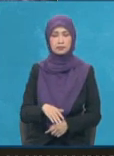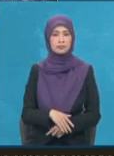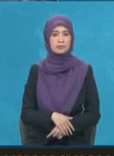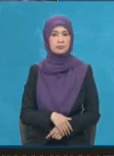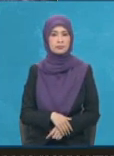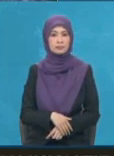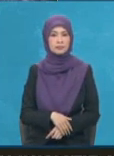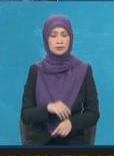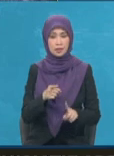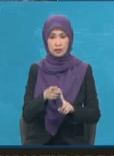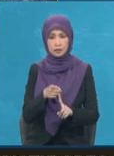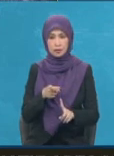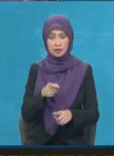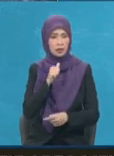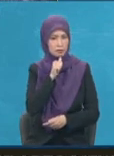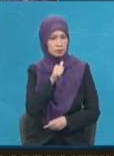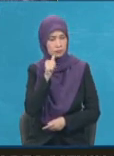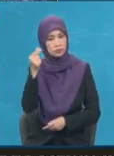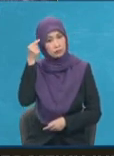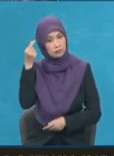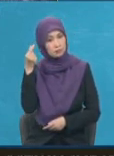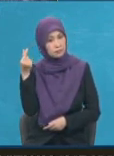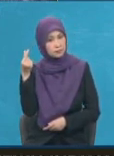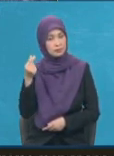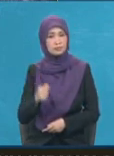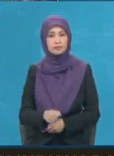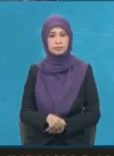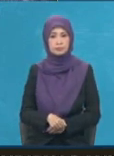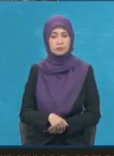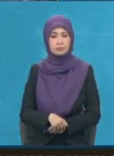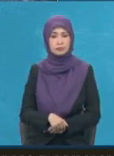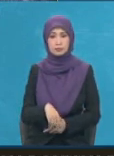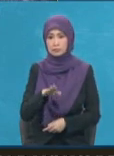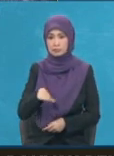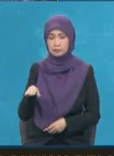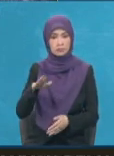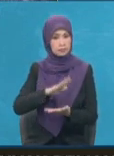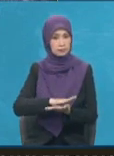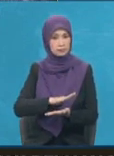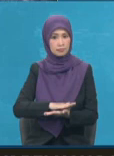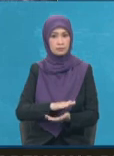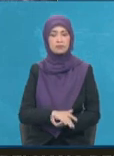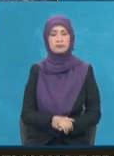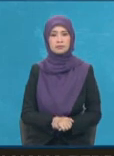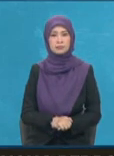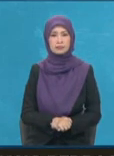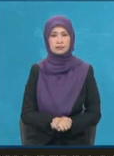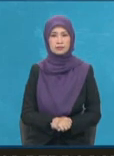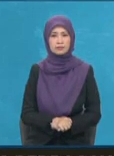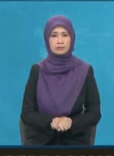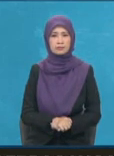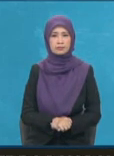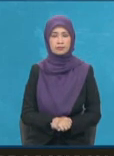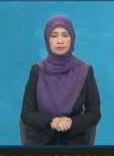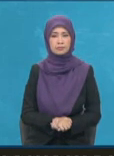swasta dan pertumbuhan bukan kerajaan serta penuntut-penuntut sekolah antara isu yang